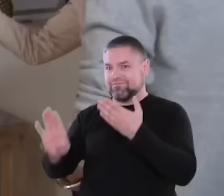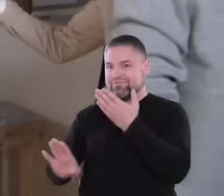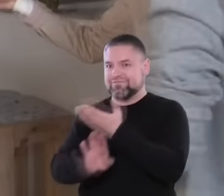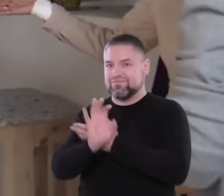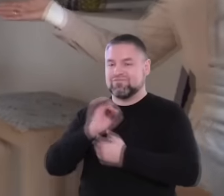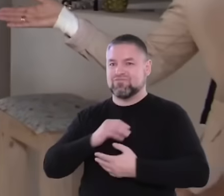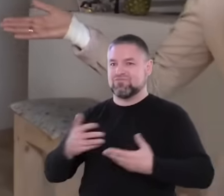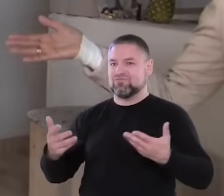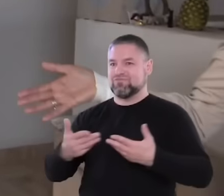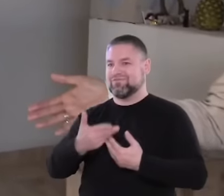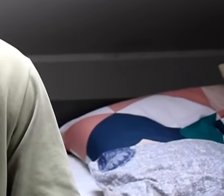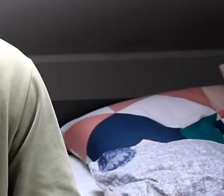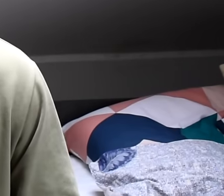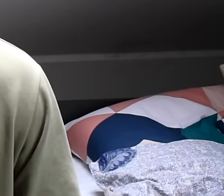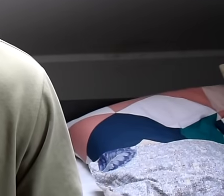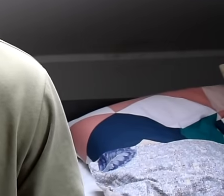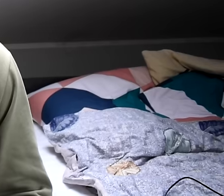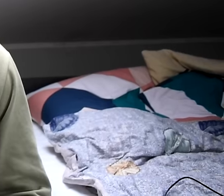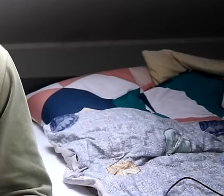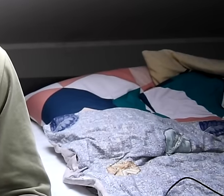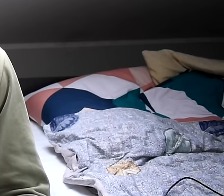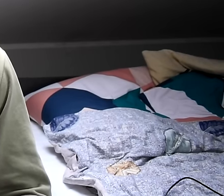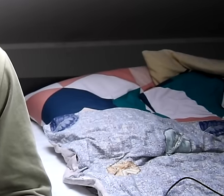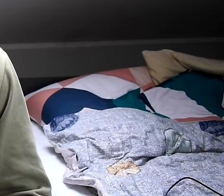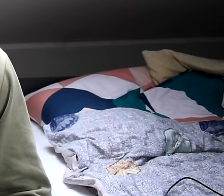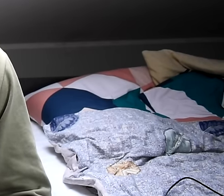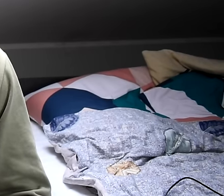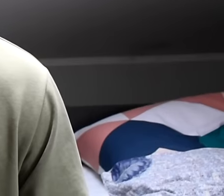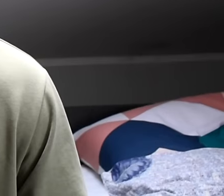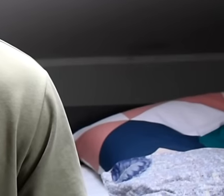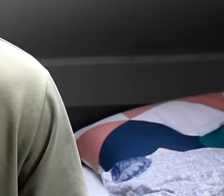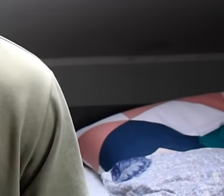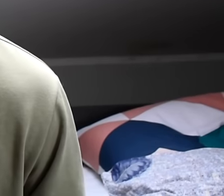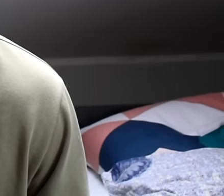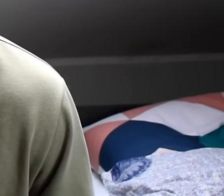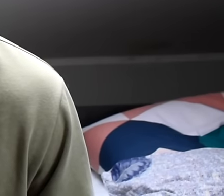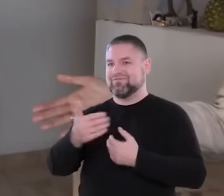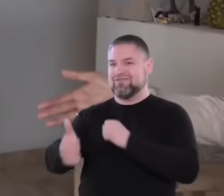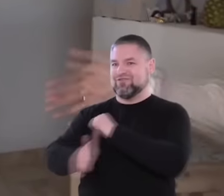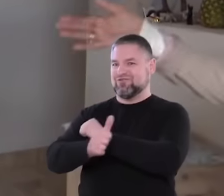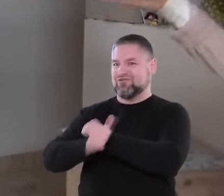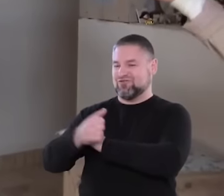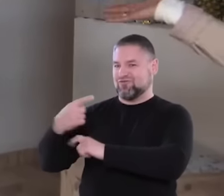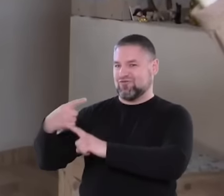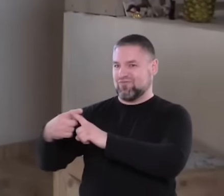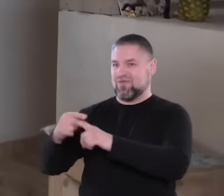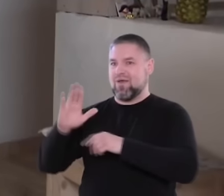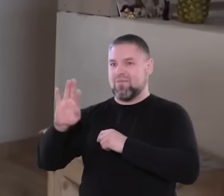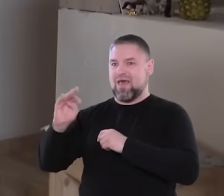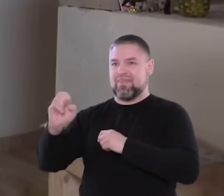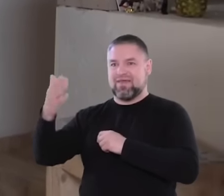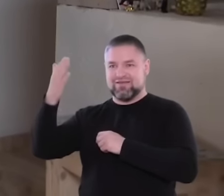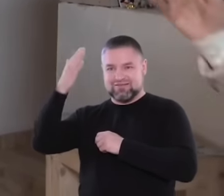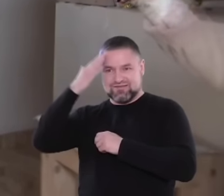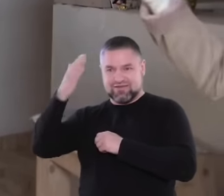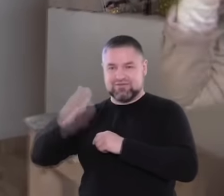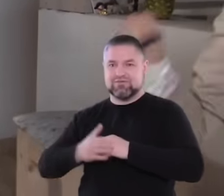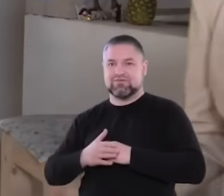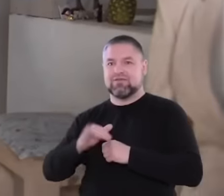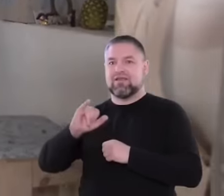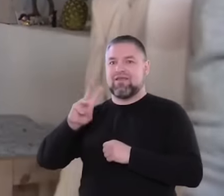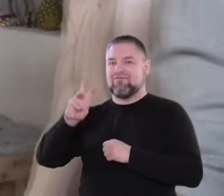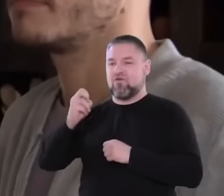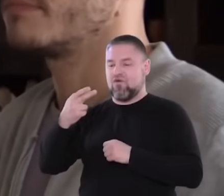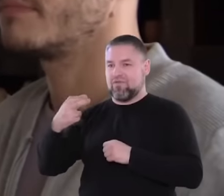ci nasz klub szalonych 60. Jaki klub? Klub szalonych 60? 60! Beatkę już znasz? No